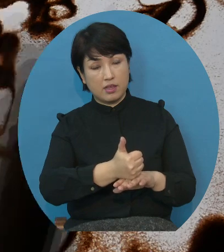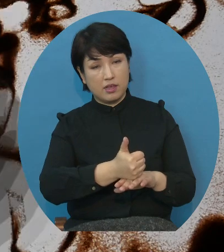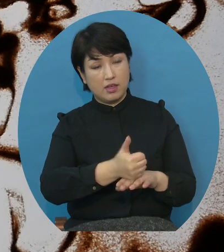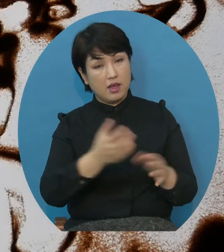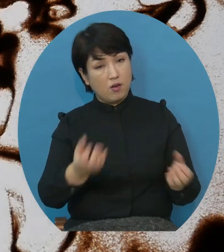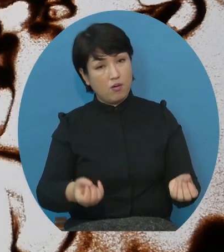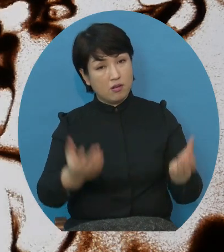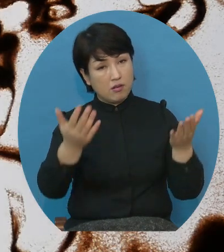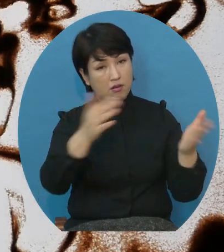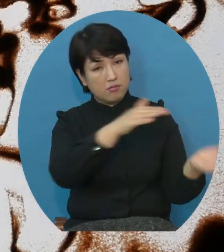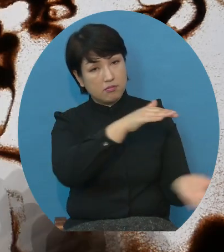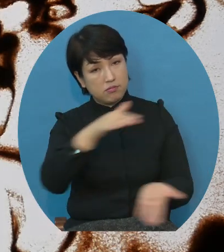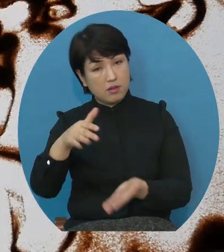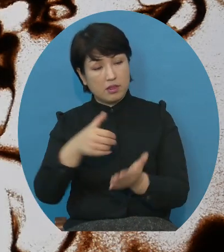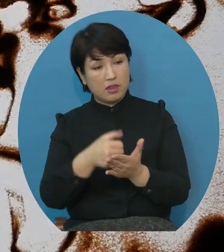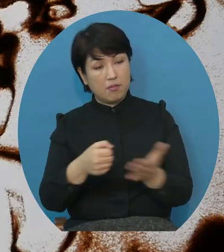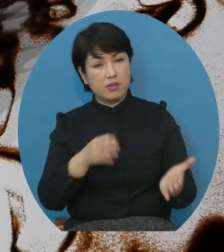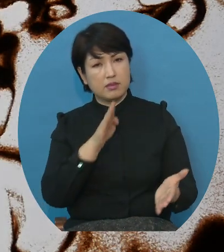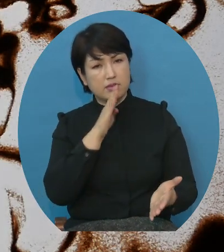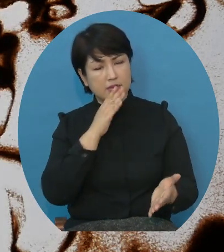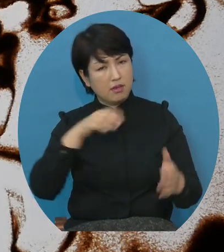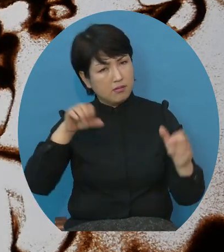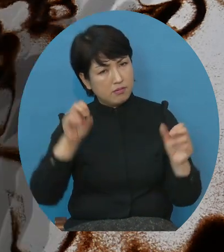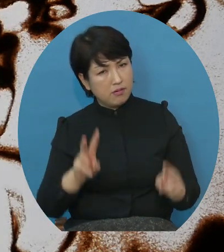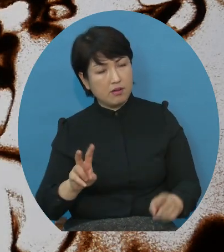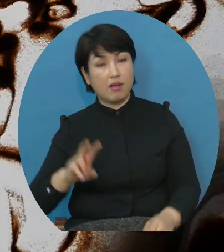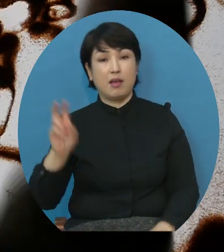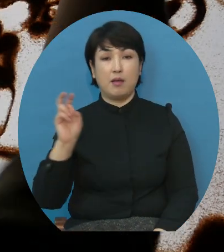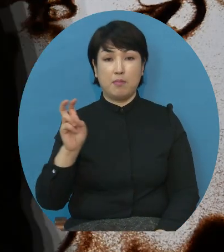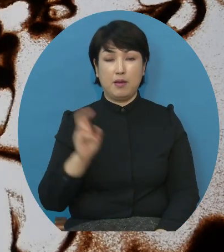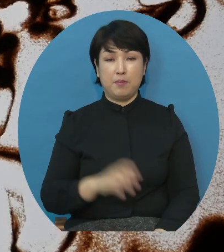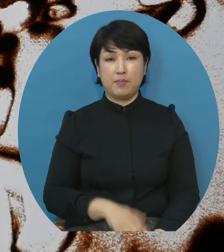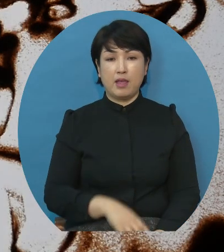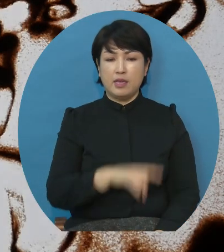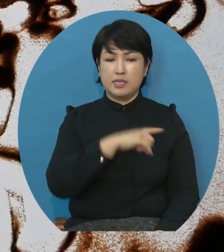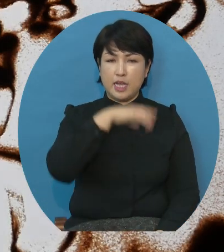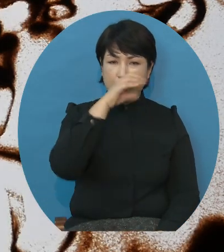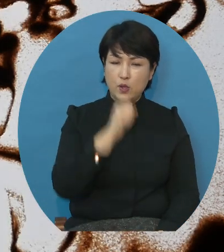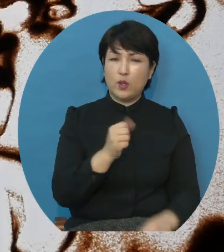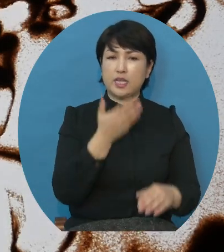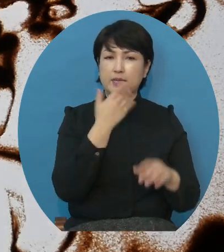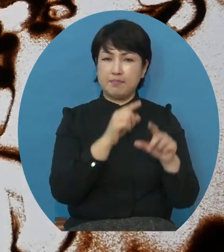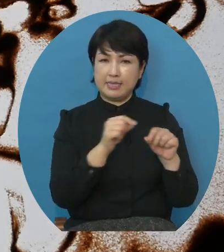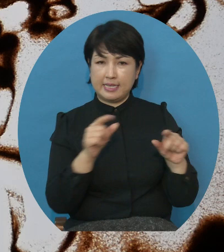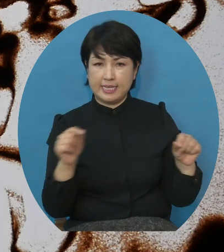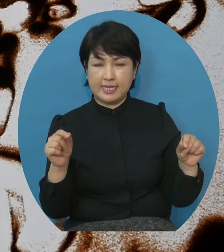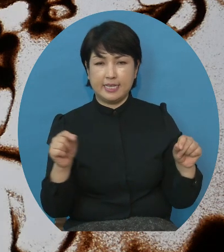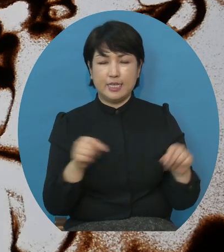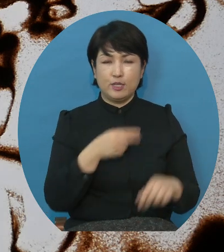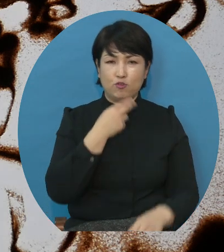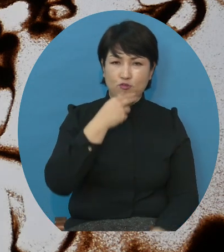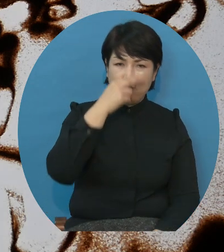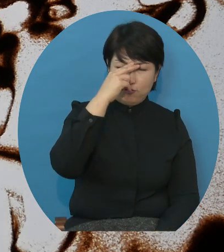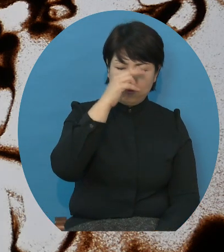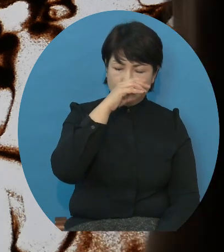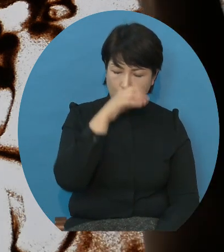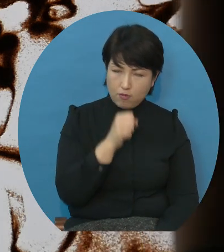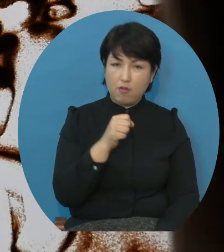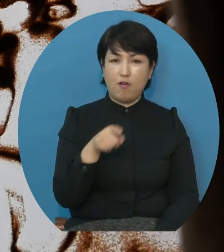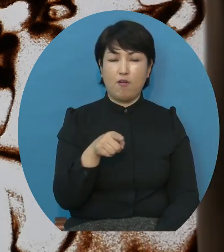화려하게 베풀게 써요 잘될 나름대로는 아 제일 좋은 음식에 제일 좋은